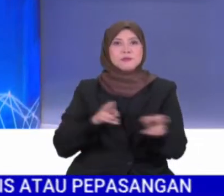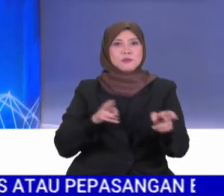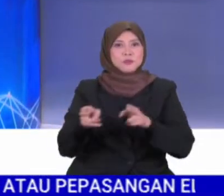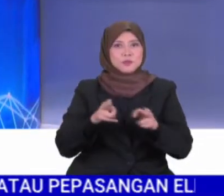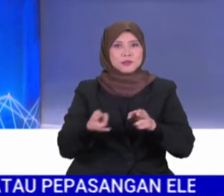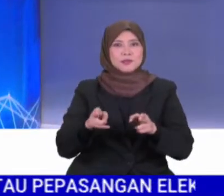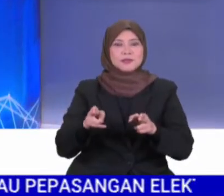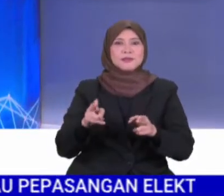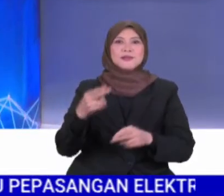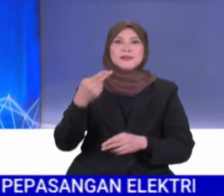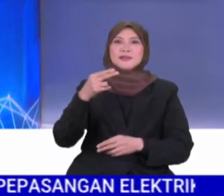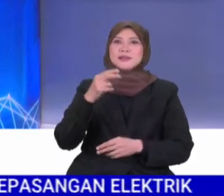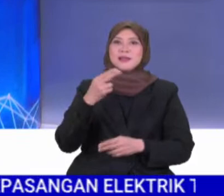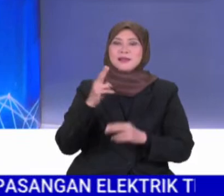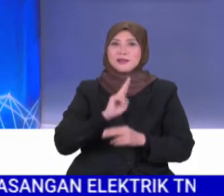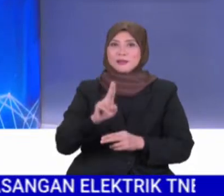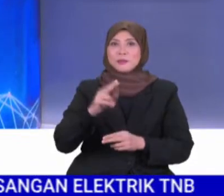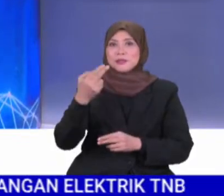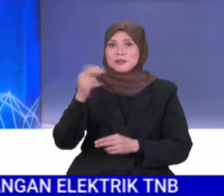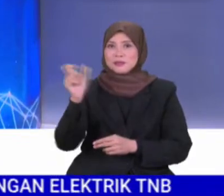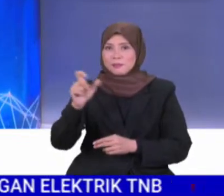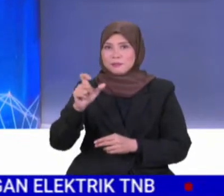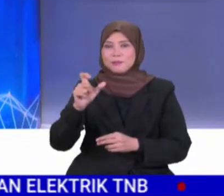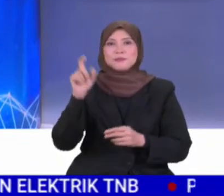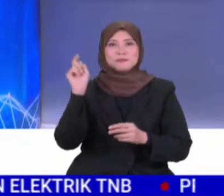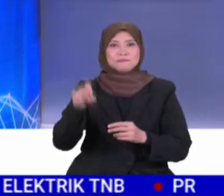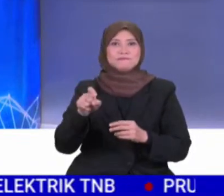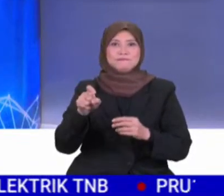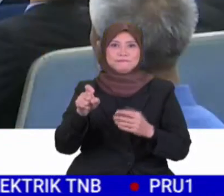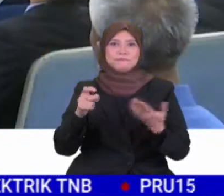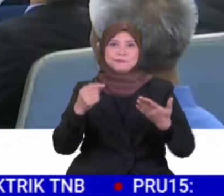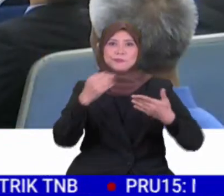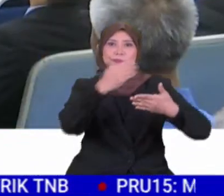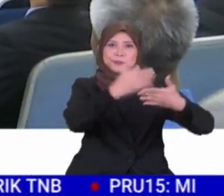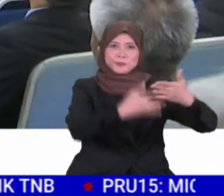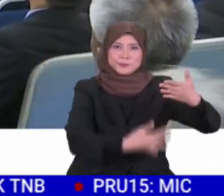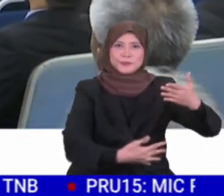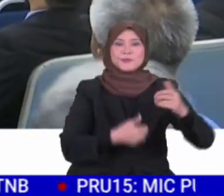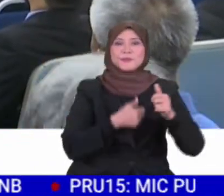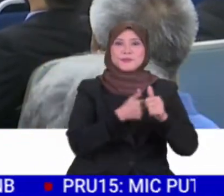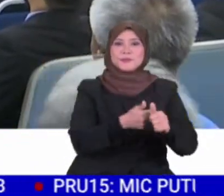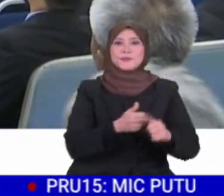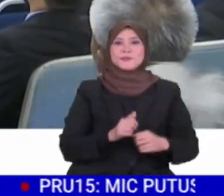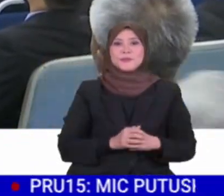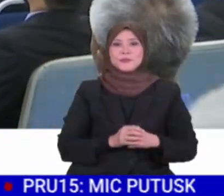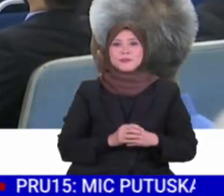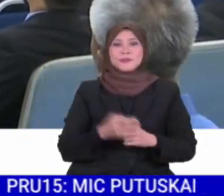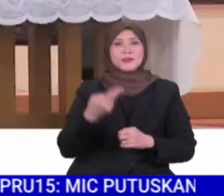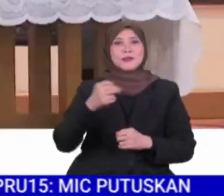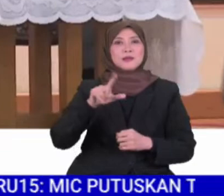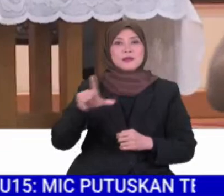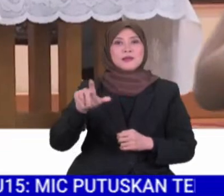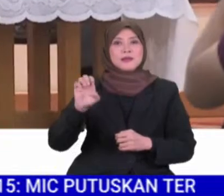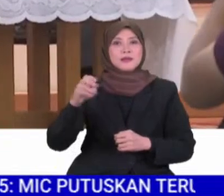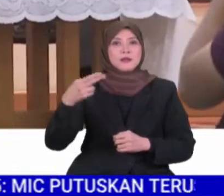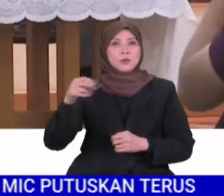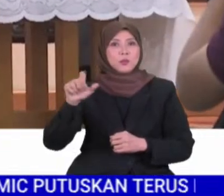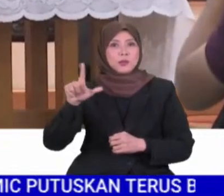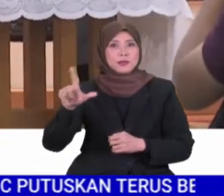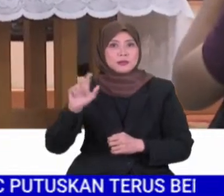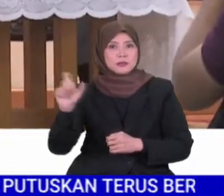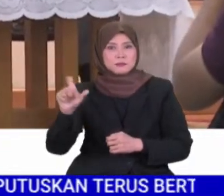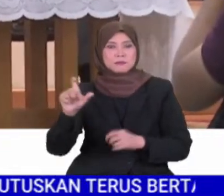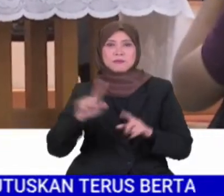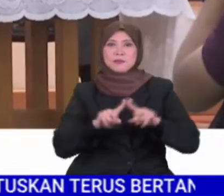pengurusan Hal Ehwal Islam Negara yang bersepadu. Pengurusan Hal Ehwal Islam berbeza dengan pengurusan biasa kerana